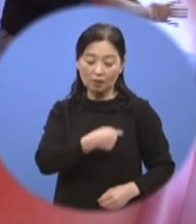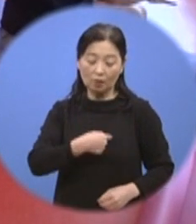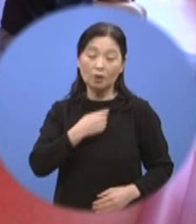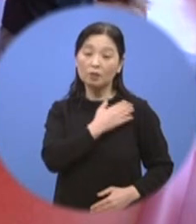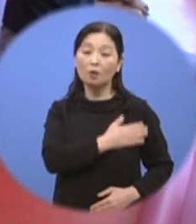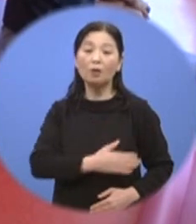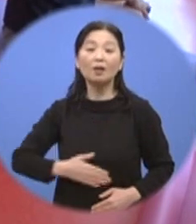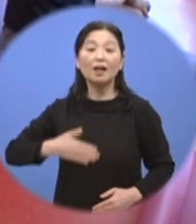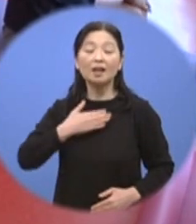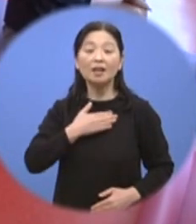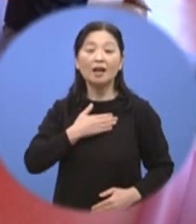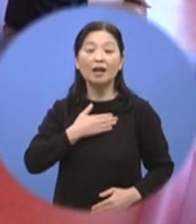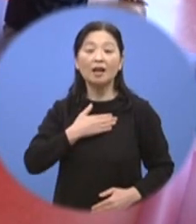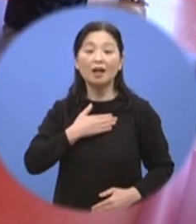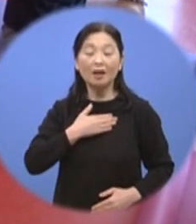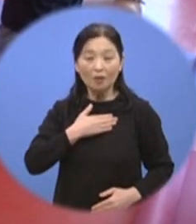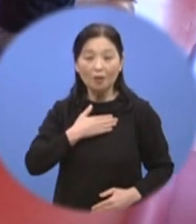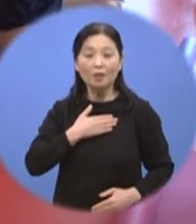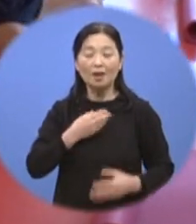させました。